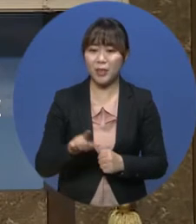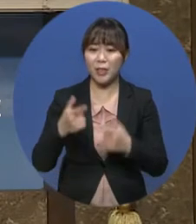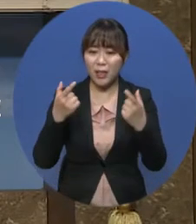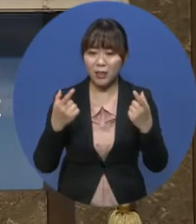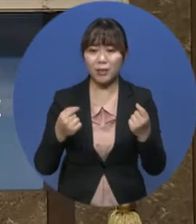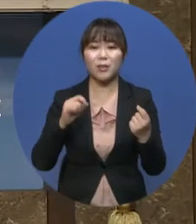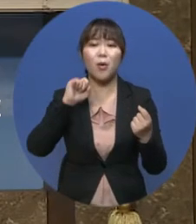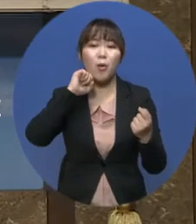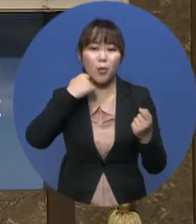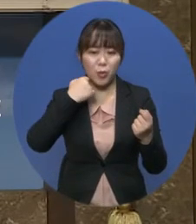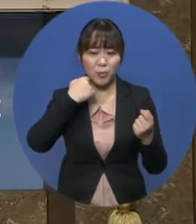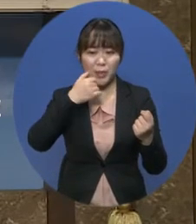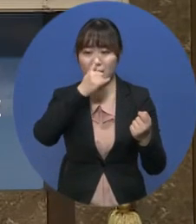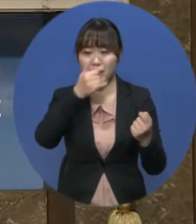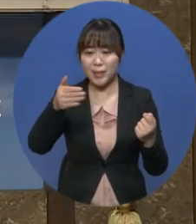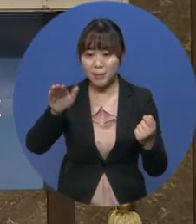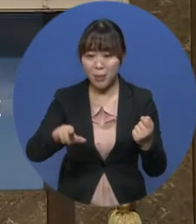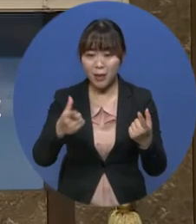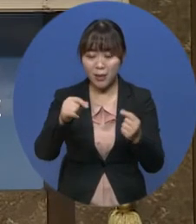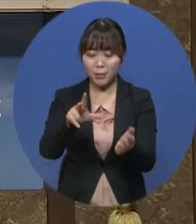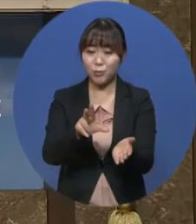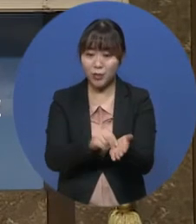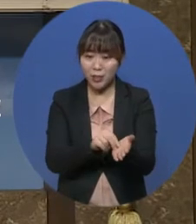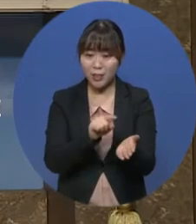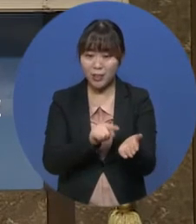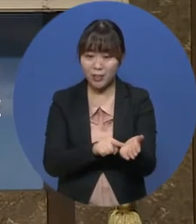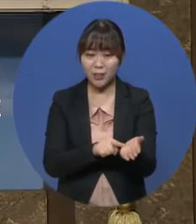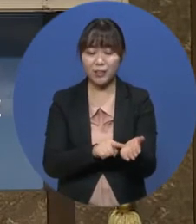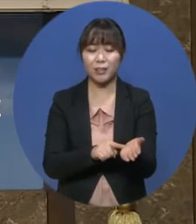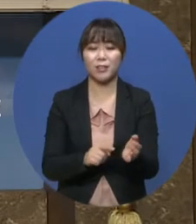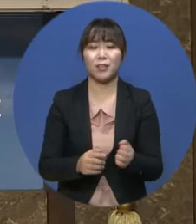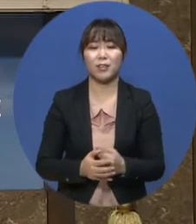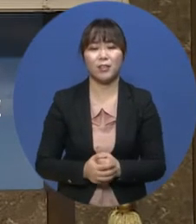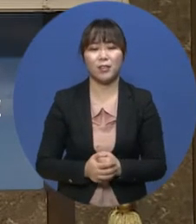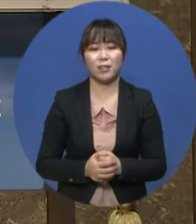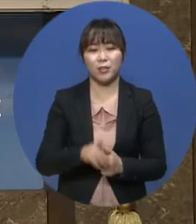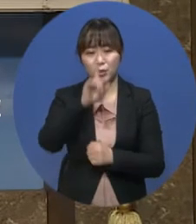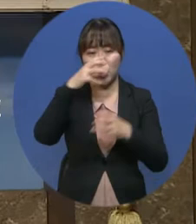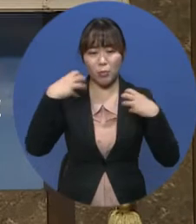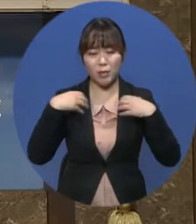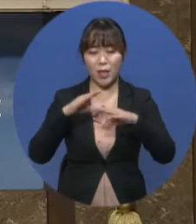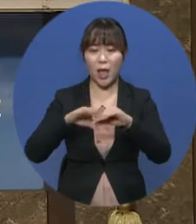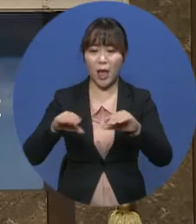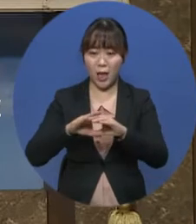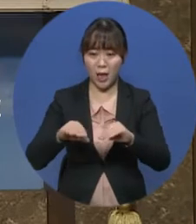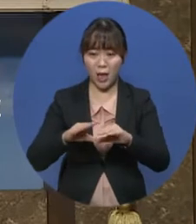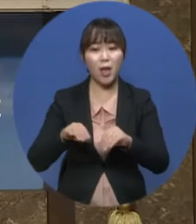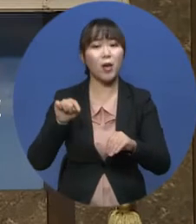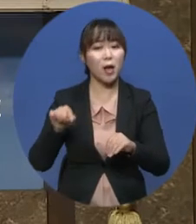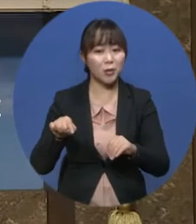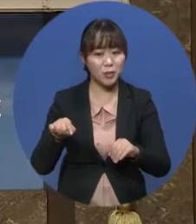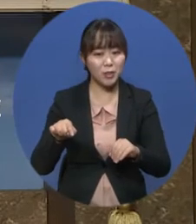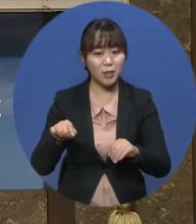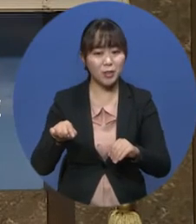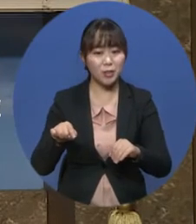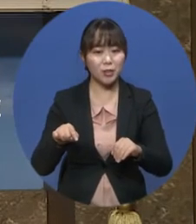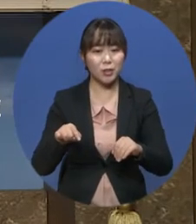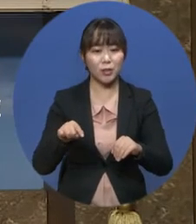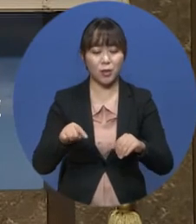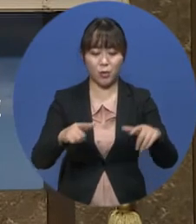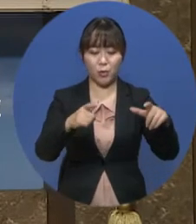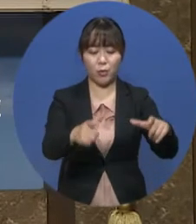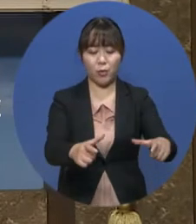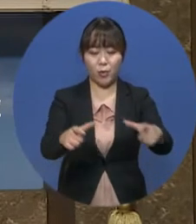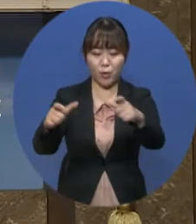어려움이 있는데 그 문제가 이제 예 정부에서 해결하려고 하는 것이 바로 권역별